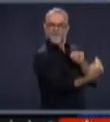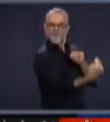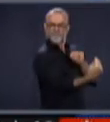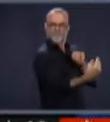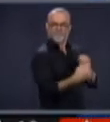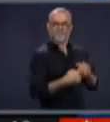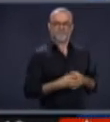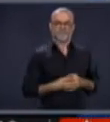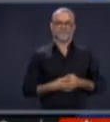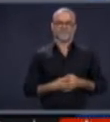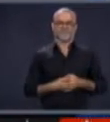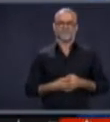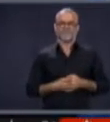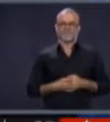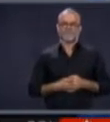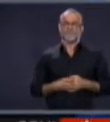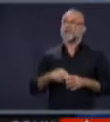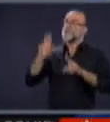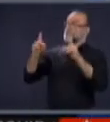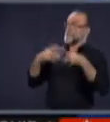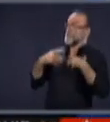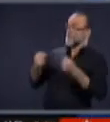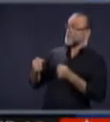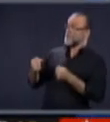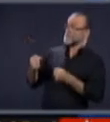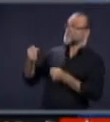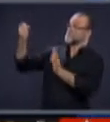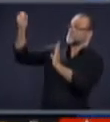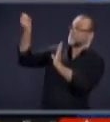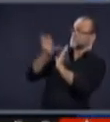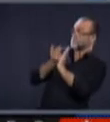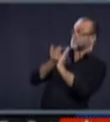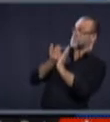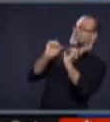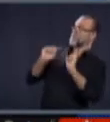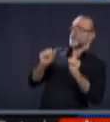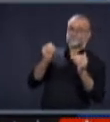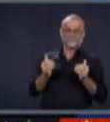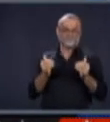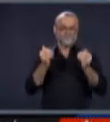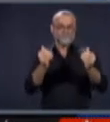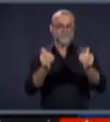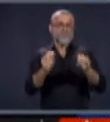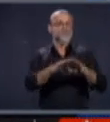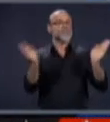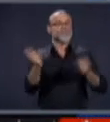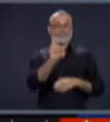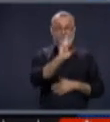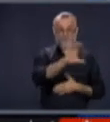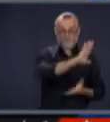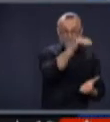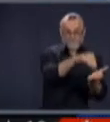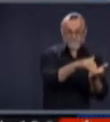l'extérieur. Les autorités de la santé publique nous ont également donné le feu vert pour rouvrir